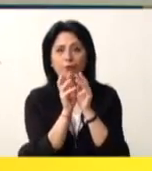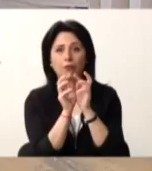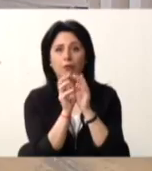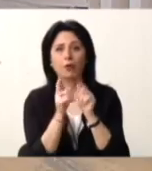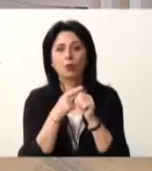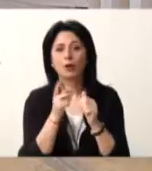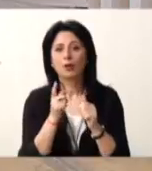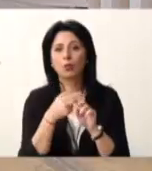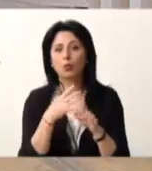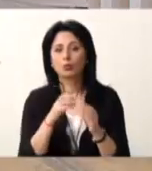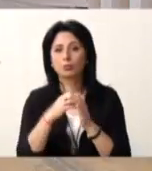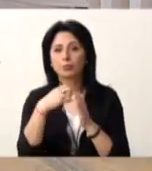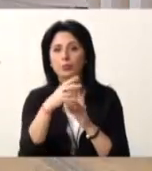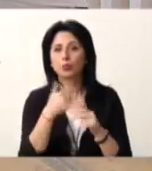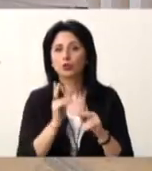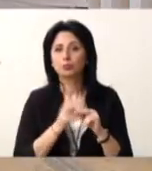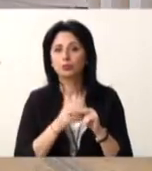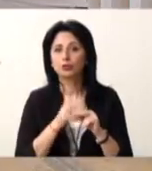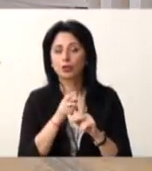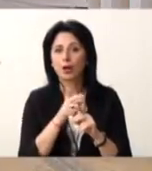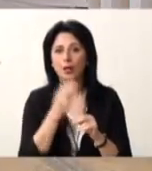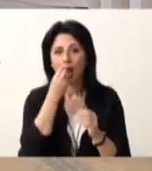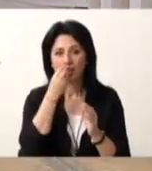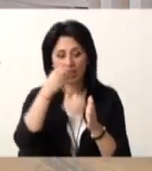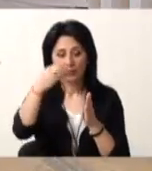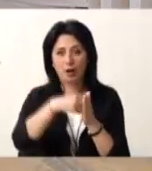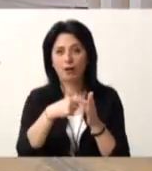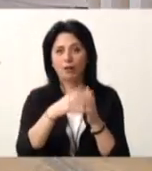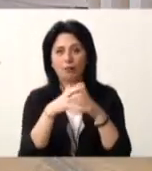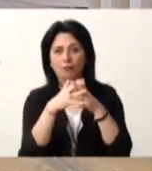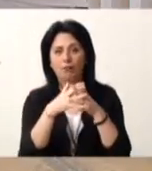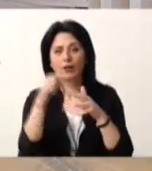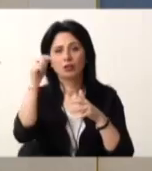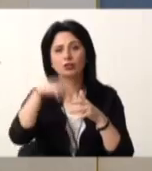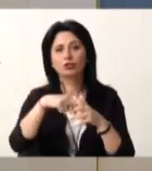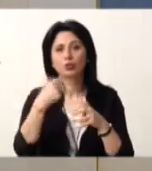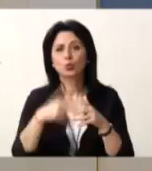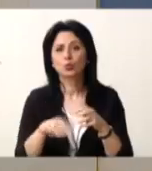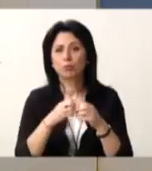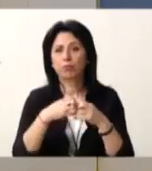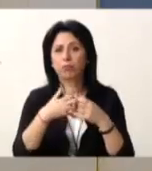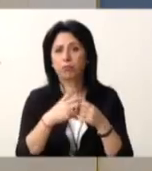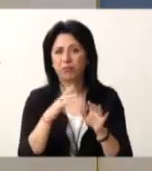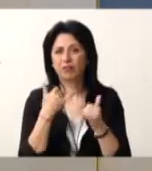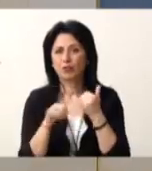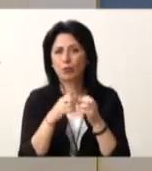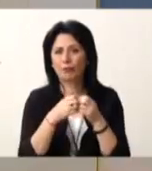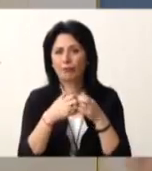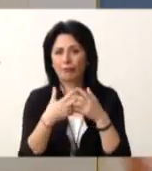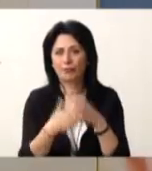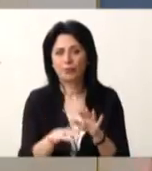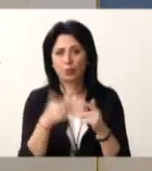გამოშვერილი. თითისებურ გამობერილობებსაც ედა. რომელშიც გროვდება სწორედ საკვები. საკვები, განავლოვანი მასები და შემდგომ თუ